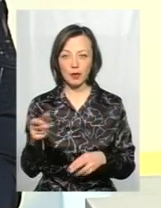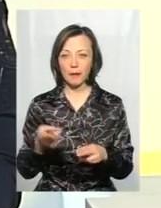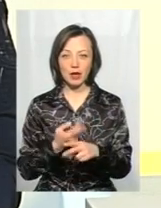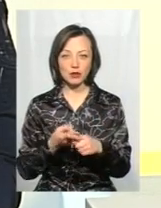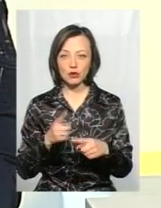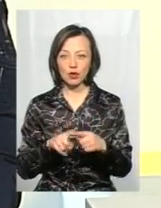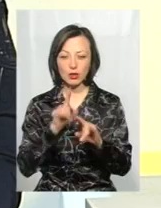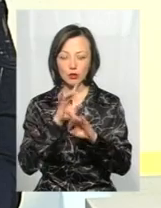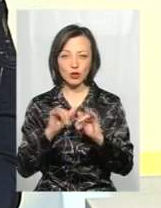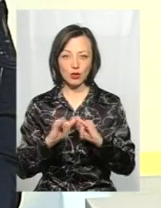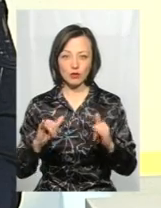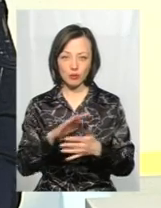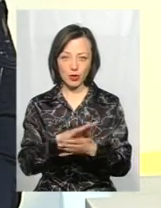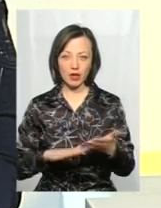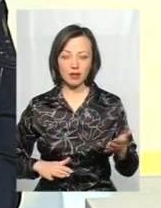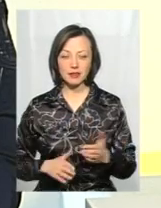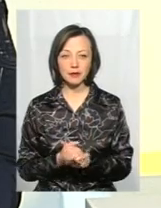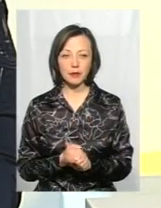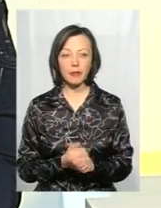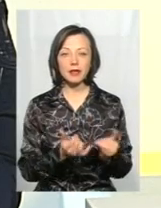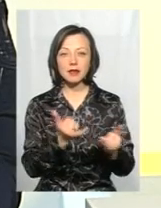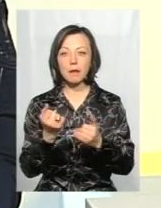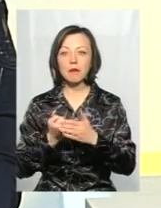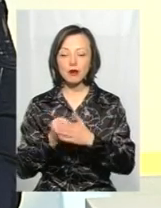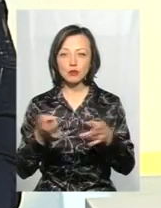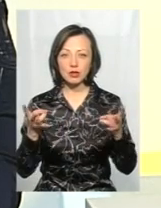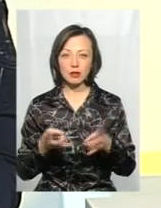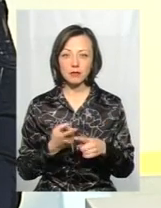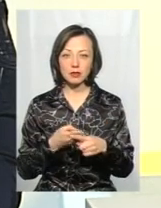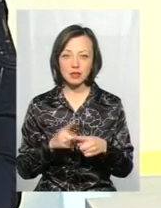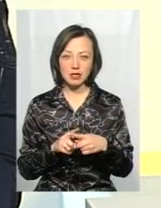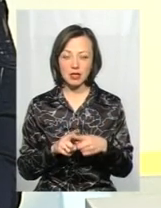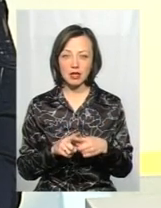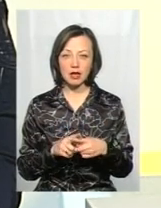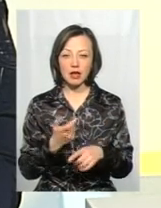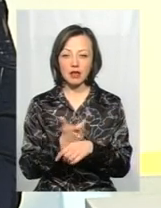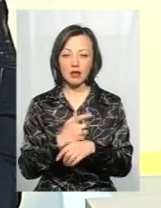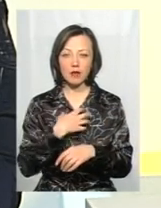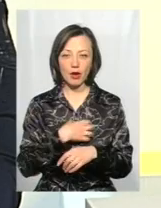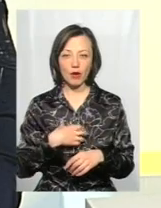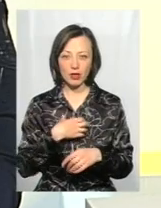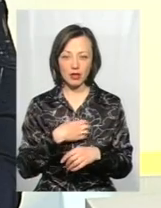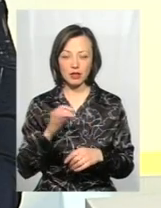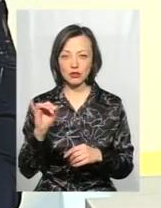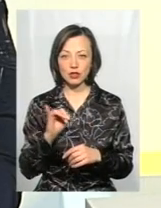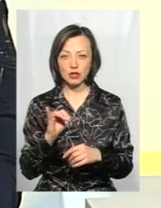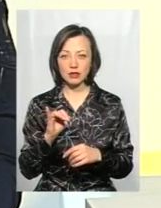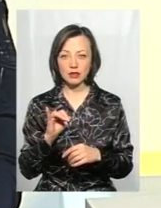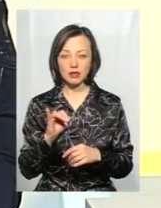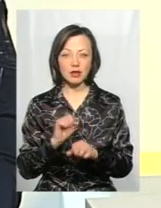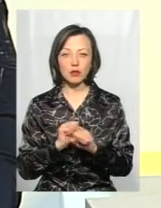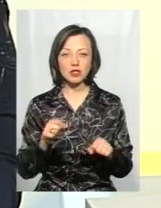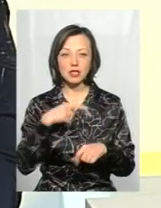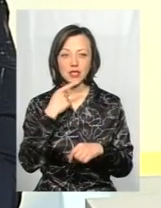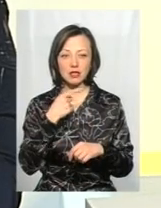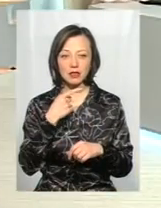цього не буде розвитку, скажімо так. Забезпечення базових потреб – це, напевно, найпріоритетніше. І, ну, тобто, не можна